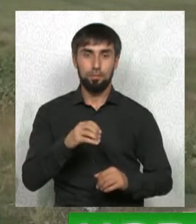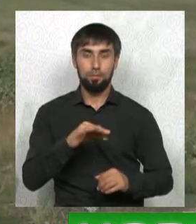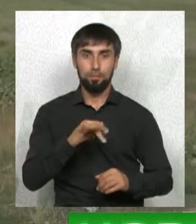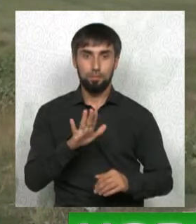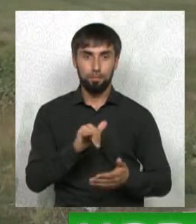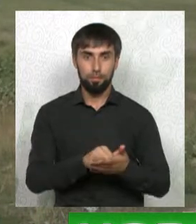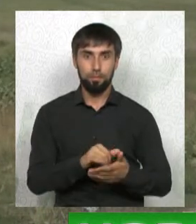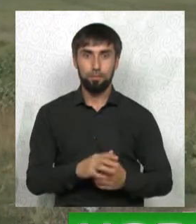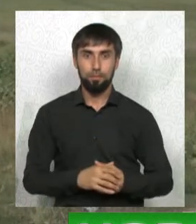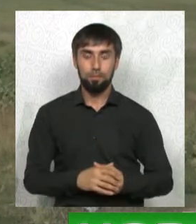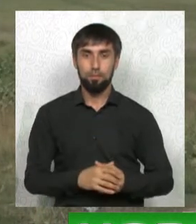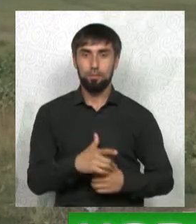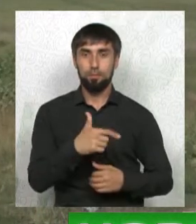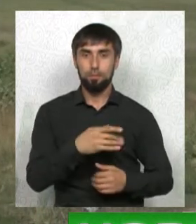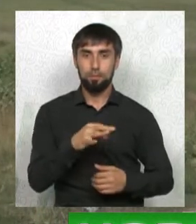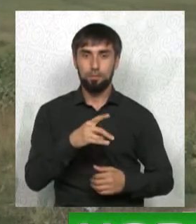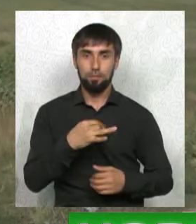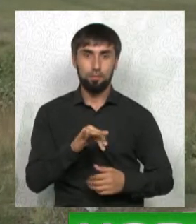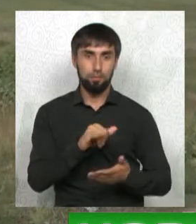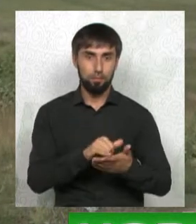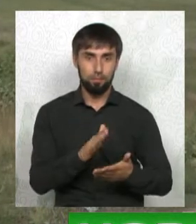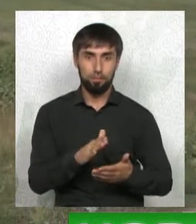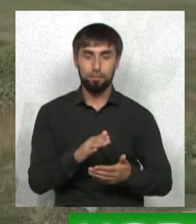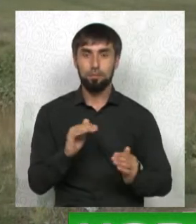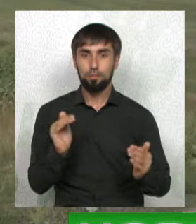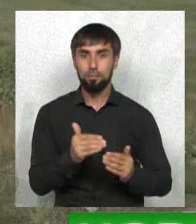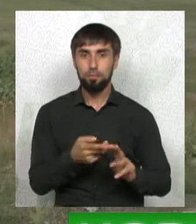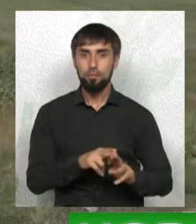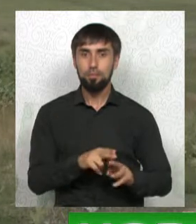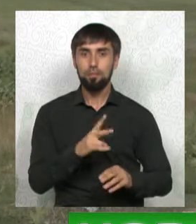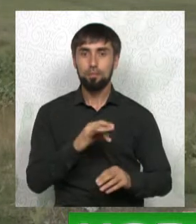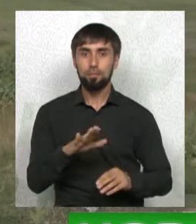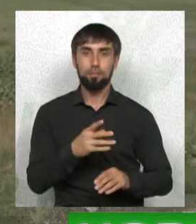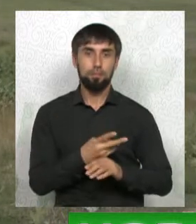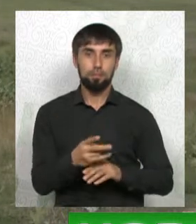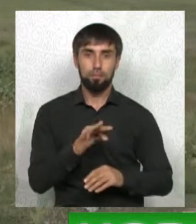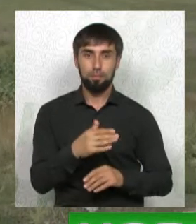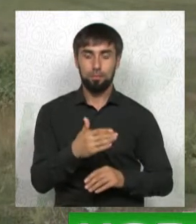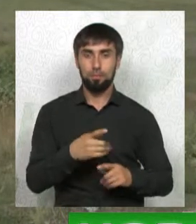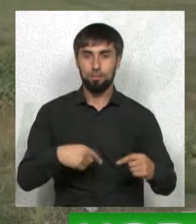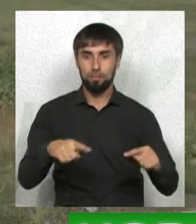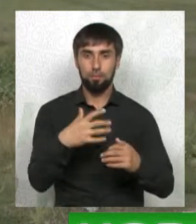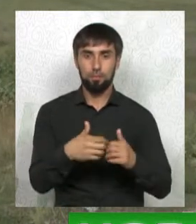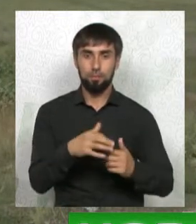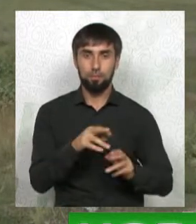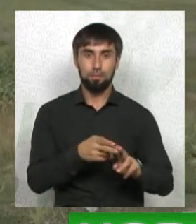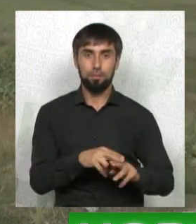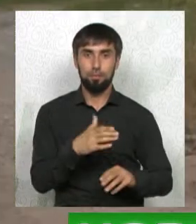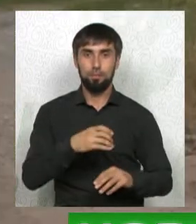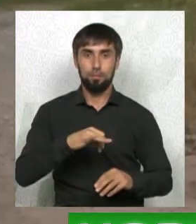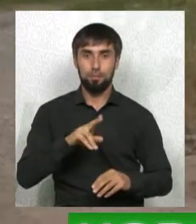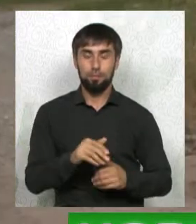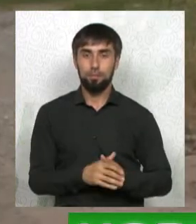отводиться, и газоотводная система будет установлена, минимизируется негативный вред для окружающей среды от этой